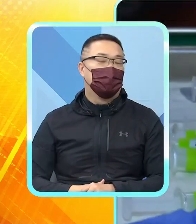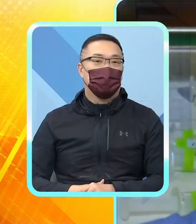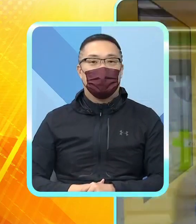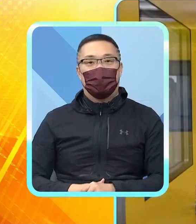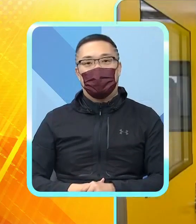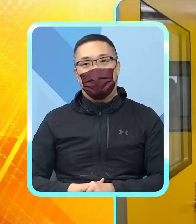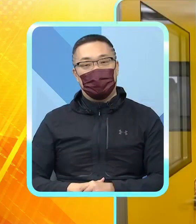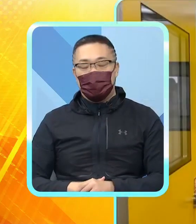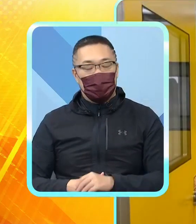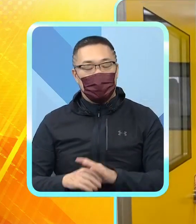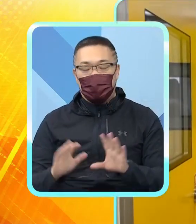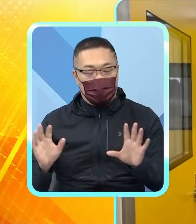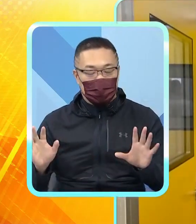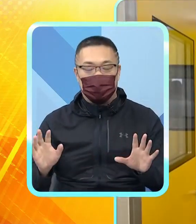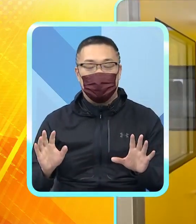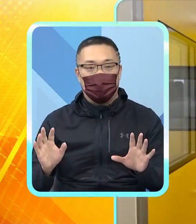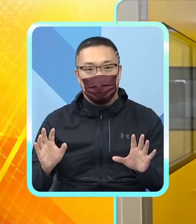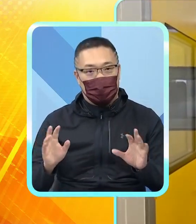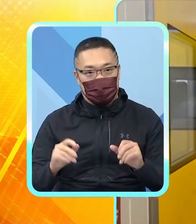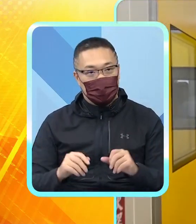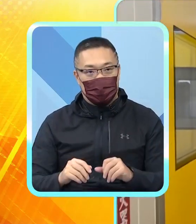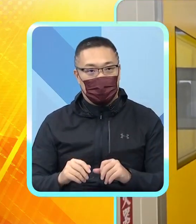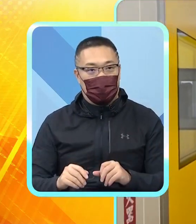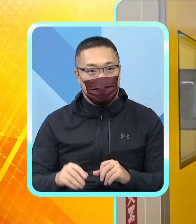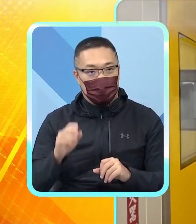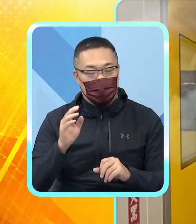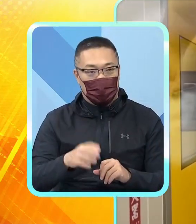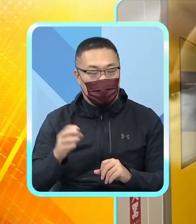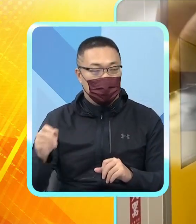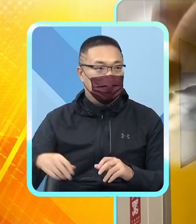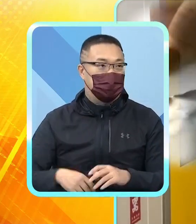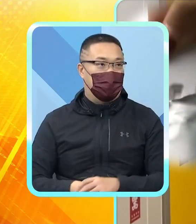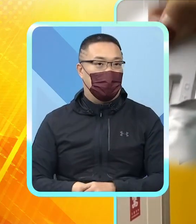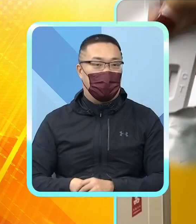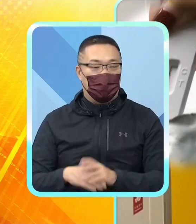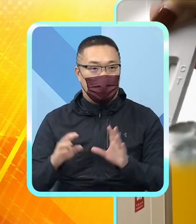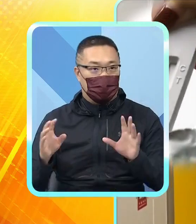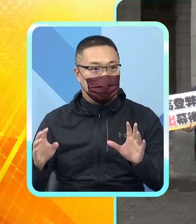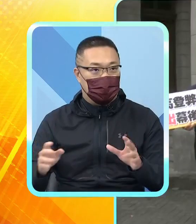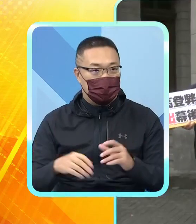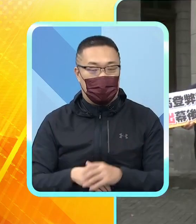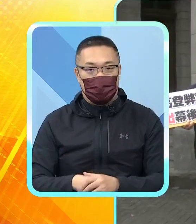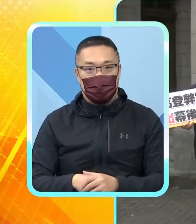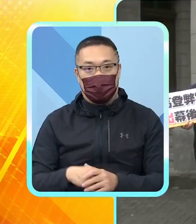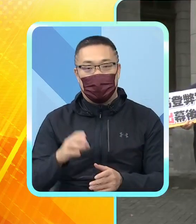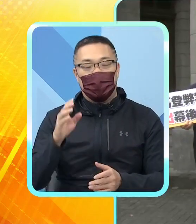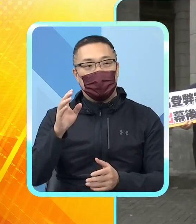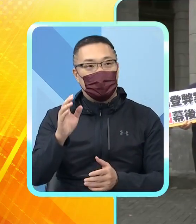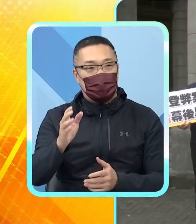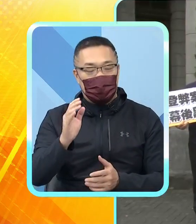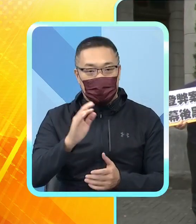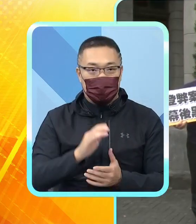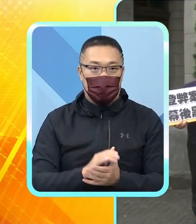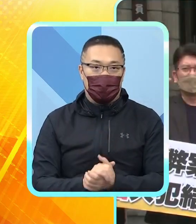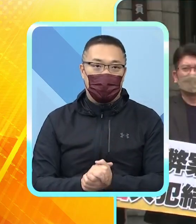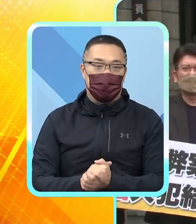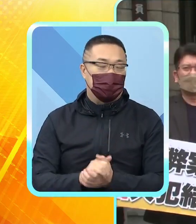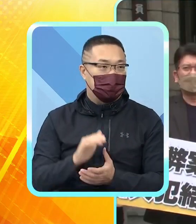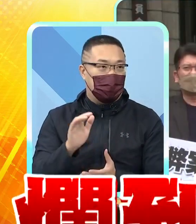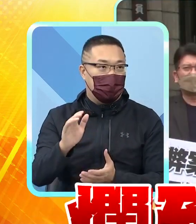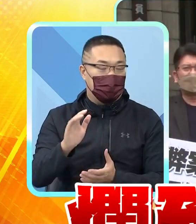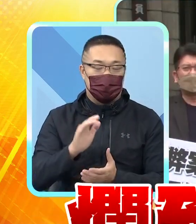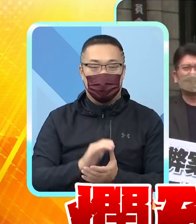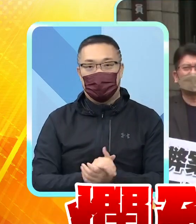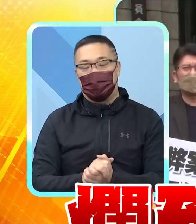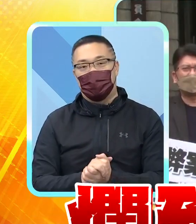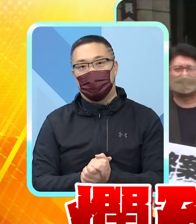神都称不上， 不好意思，牛鬼蛇神还要有鬼有神啊，好歹有超自然力量。现在这个拐瓜裂枣是